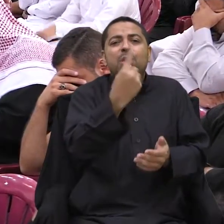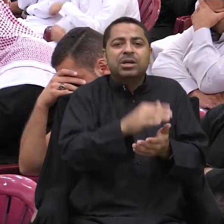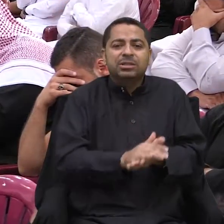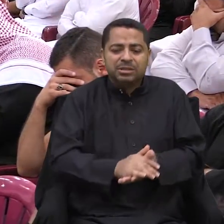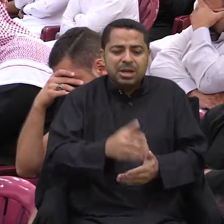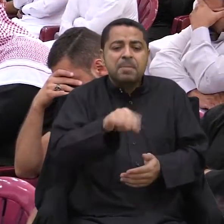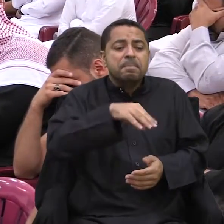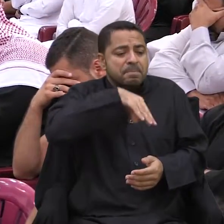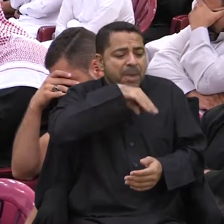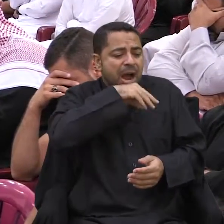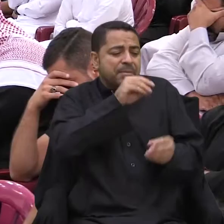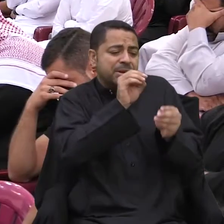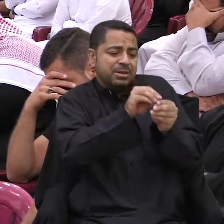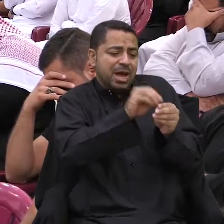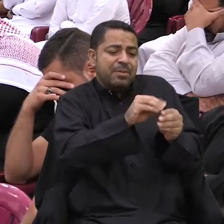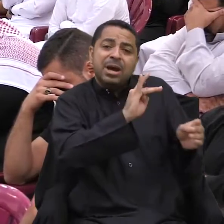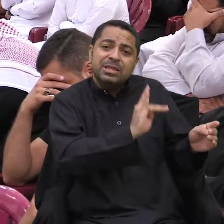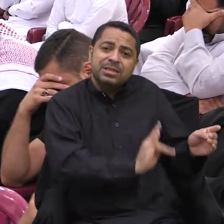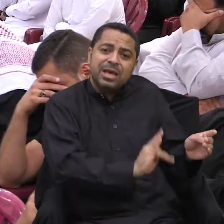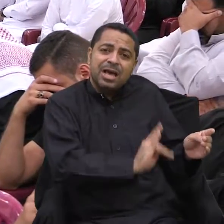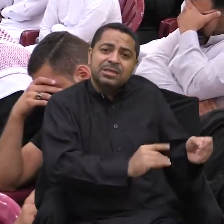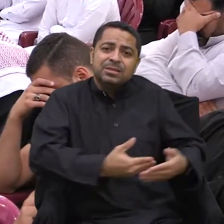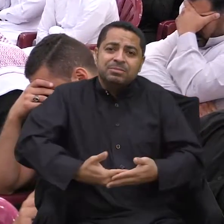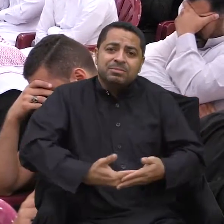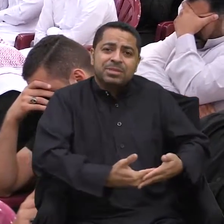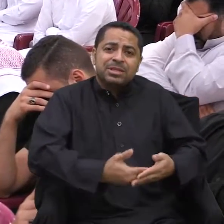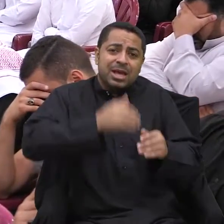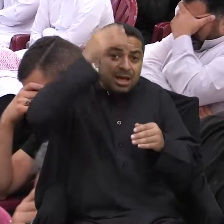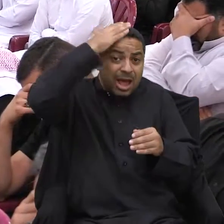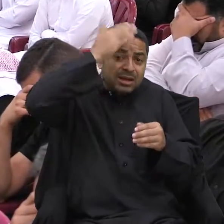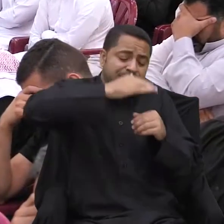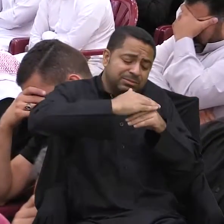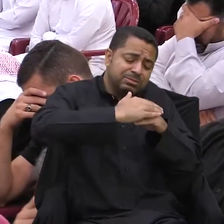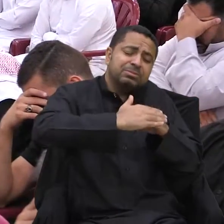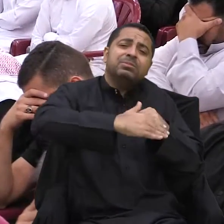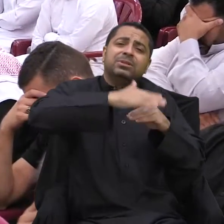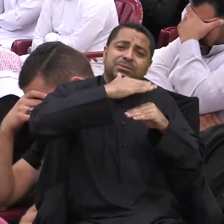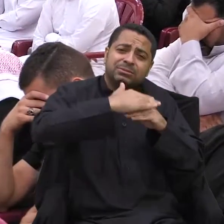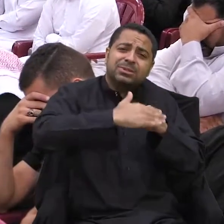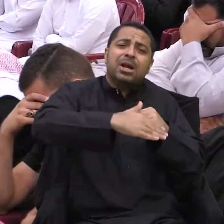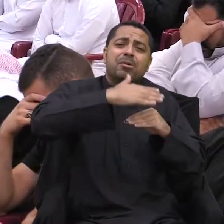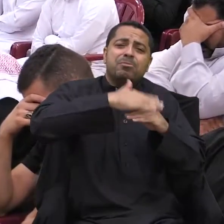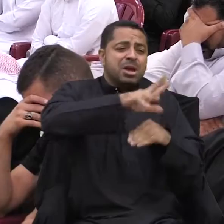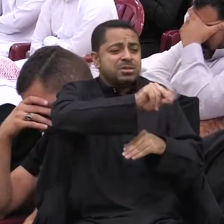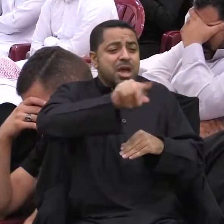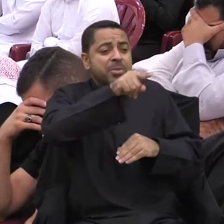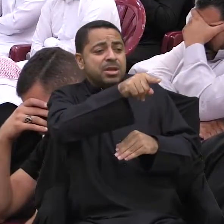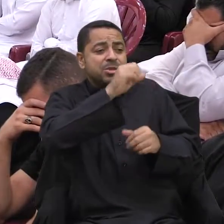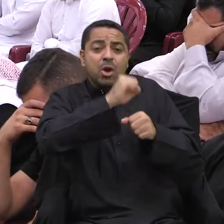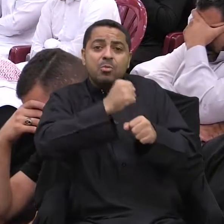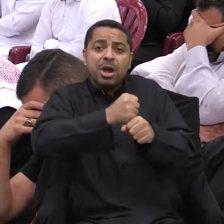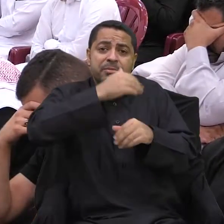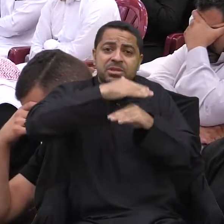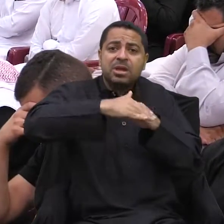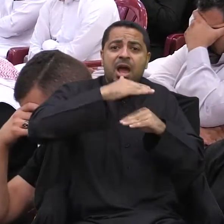إذن أبا اجلسني في حجرك وامسح على رأسي كما تصنع